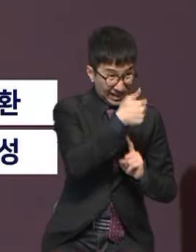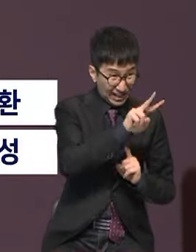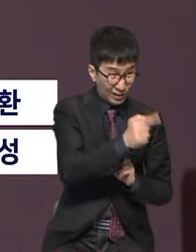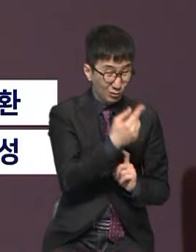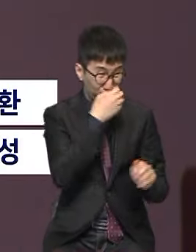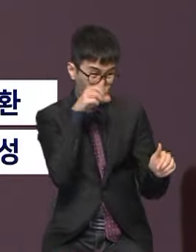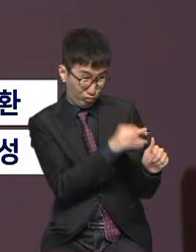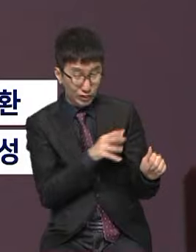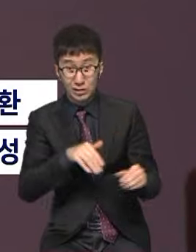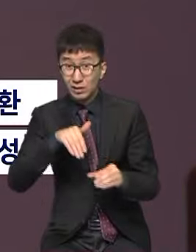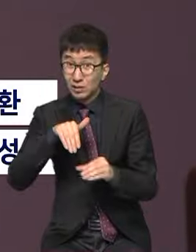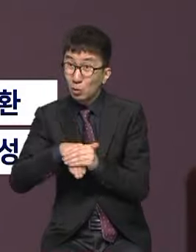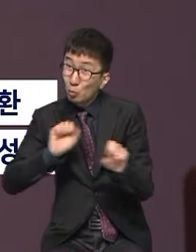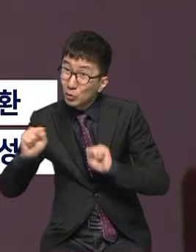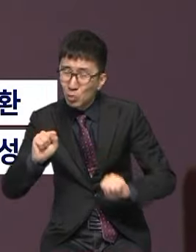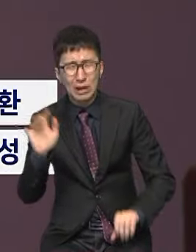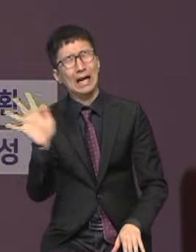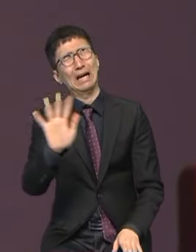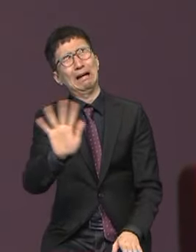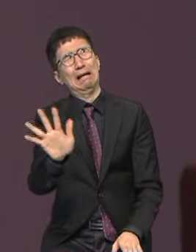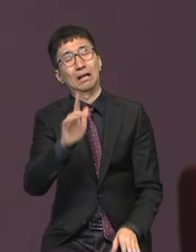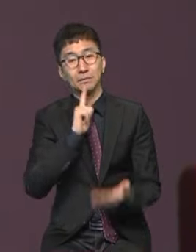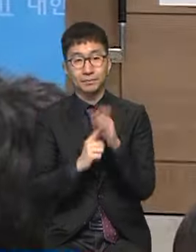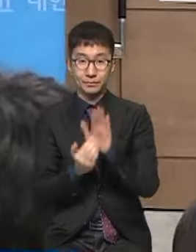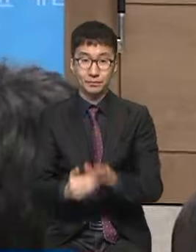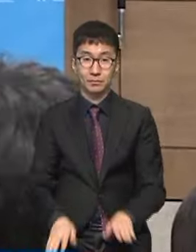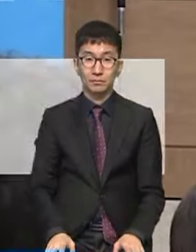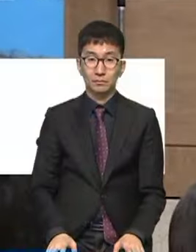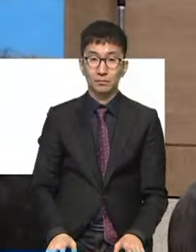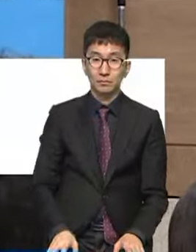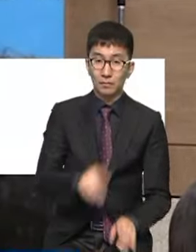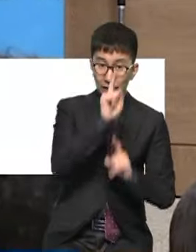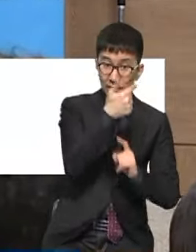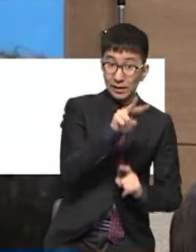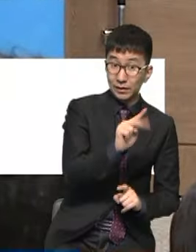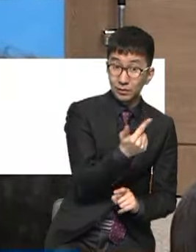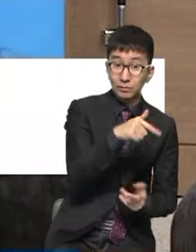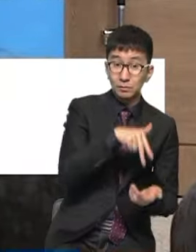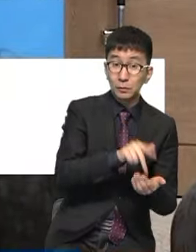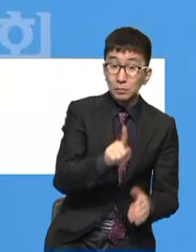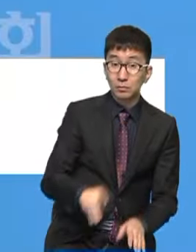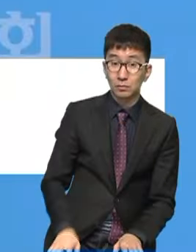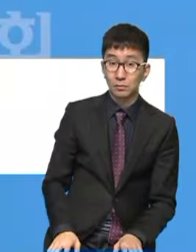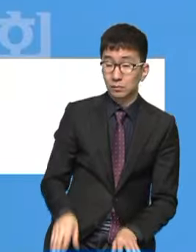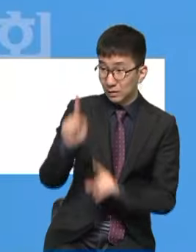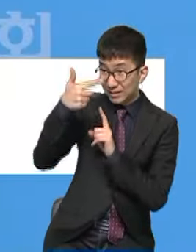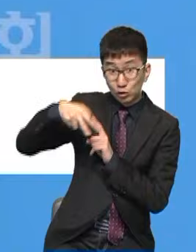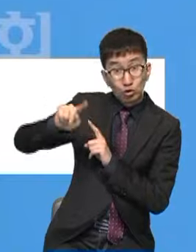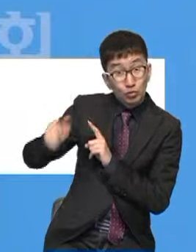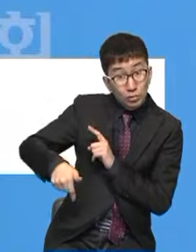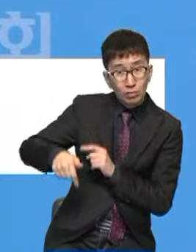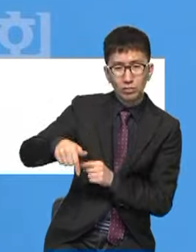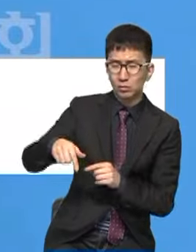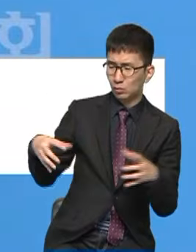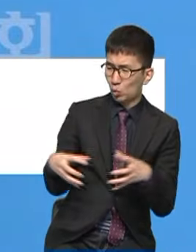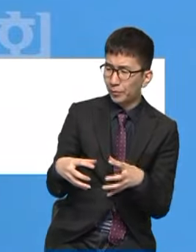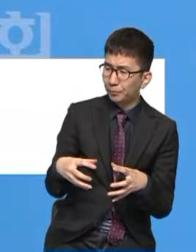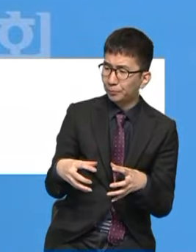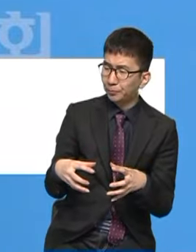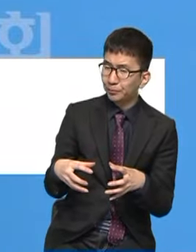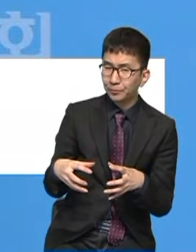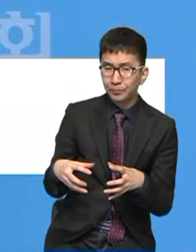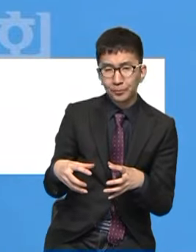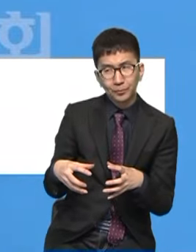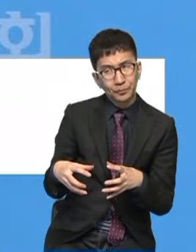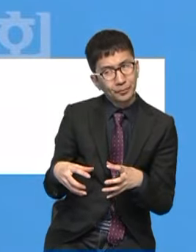채 선거운동을 하지 않겠다고 한 발 물러섰지만 이낙연 대표 측은 이준석 대표가 통합하기를 기획,